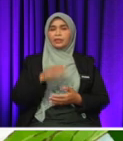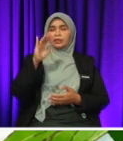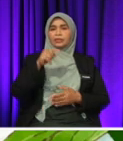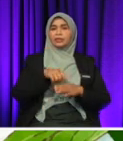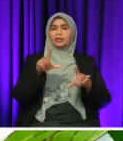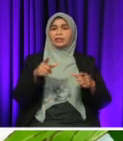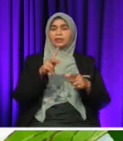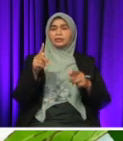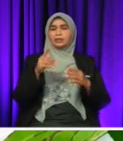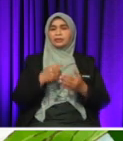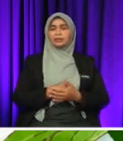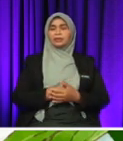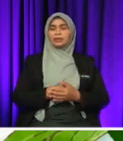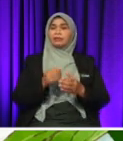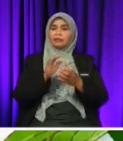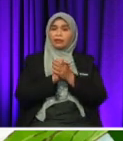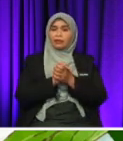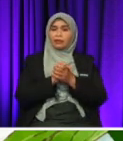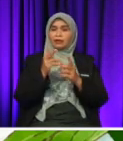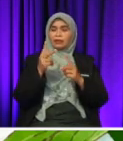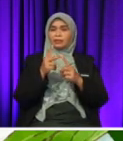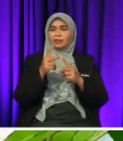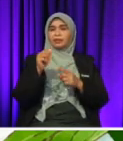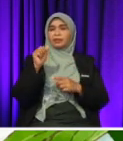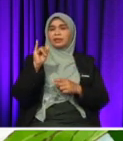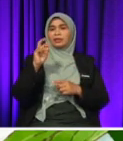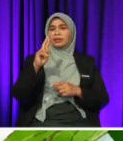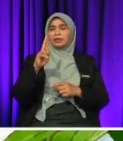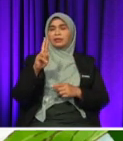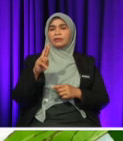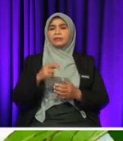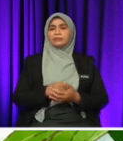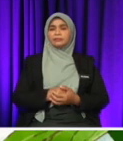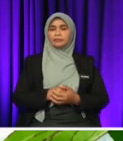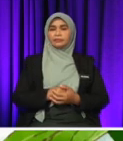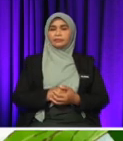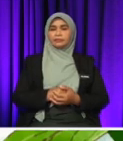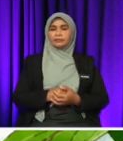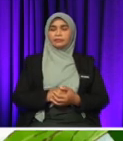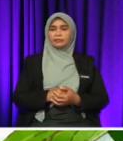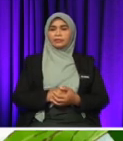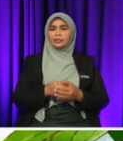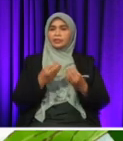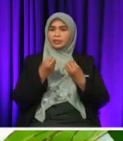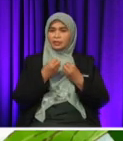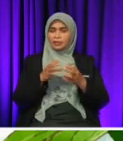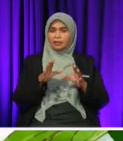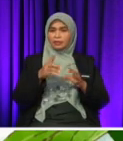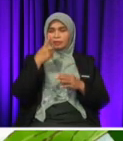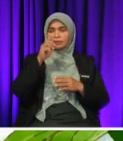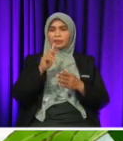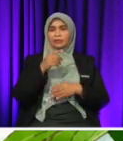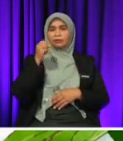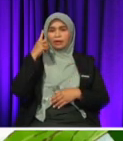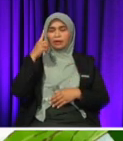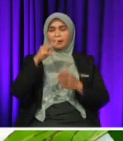yang dilakukan oleh ibunya jadi tanya kepada Ainul Afifah kiranya berani untuk menjawab soal dan ini jadi selesai untuk kita memahami